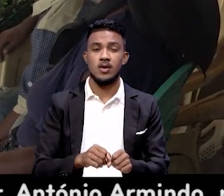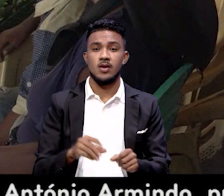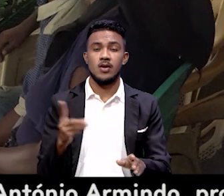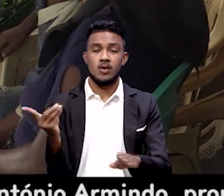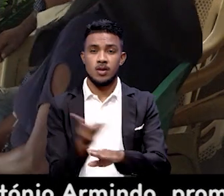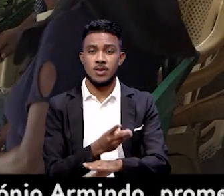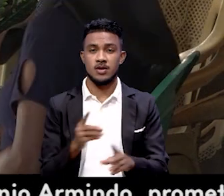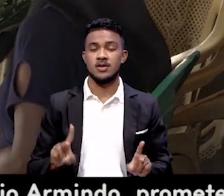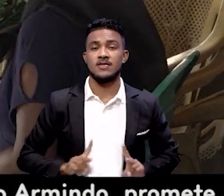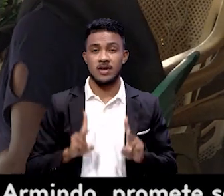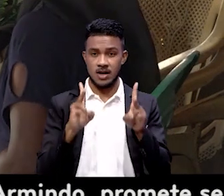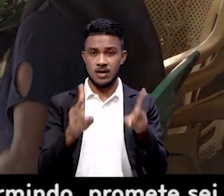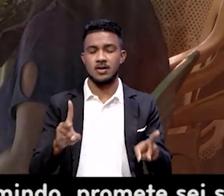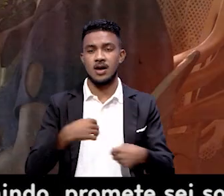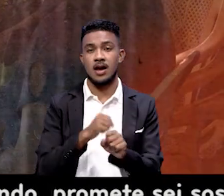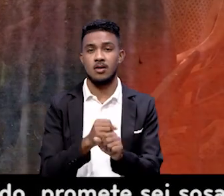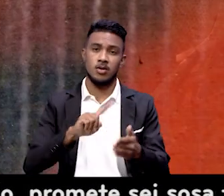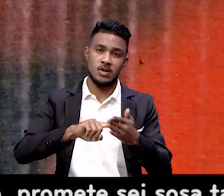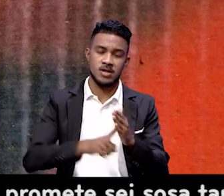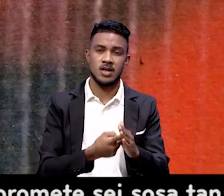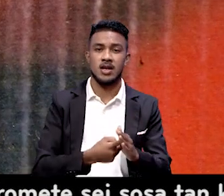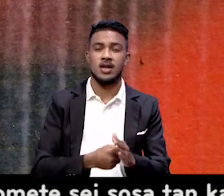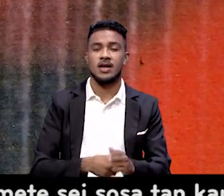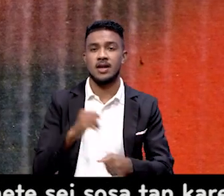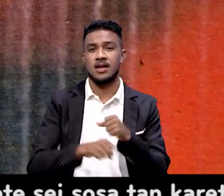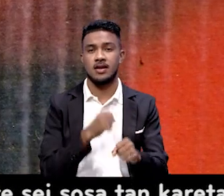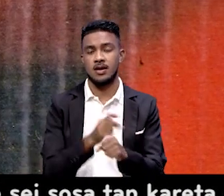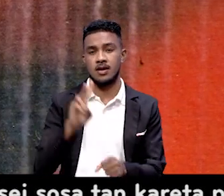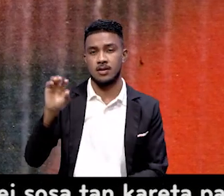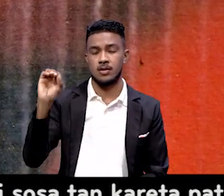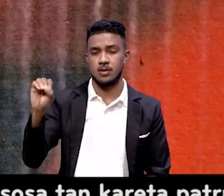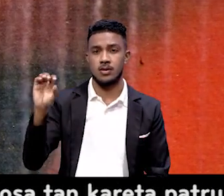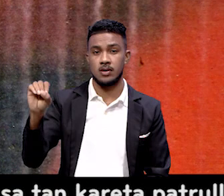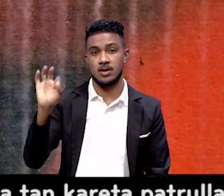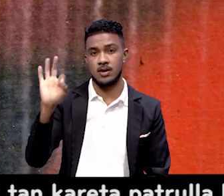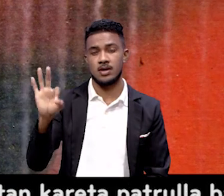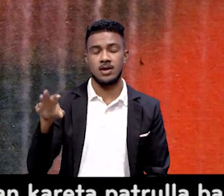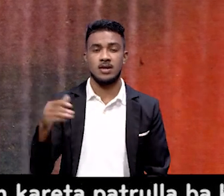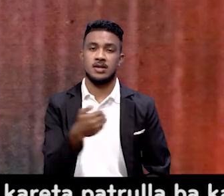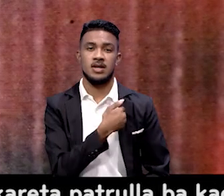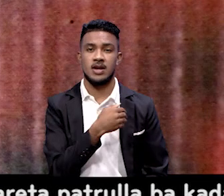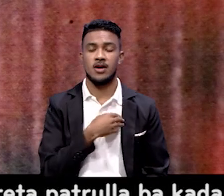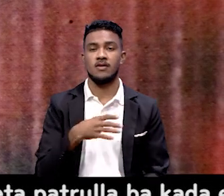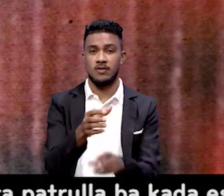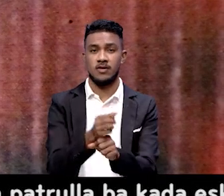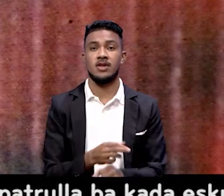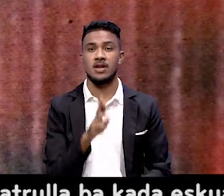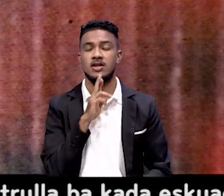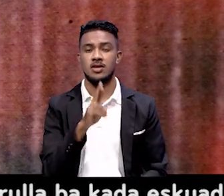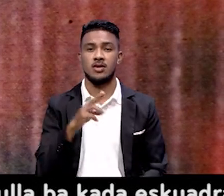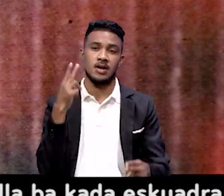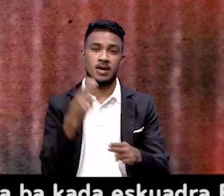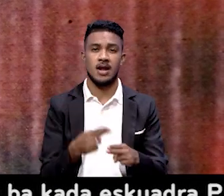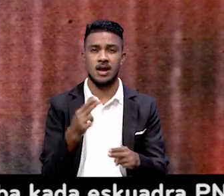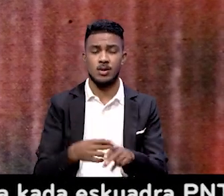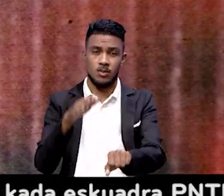beni ahu ya tinang rihung rua siya liuba, sida katene banghira magbele kompleta nu i resultado. Nyanarang kodigo rasik